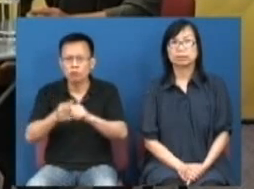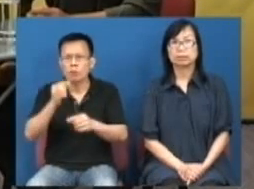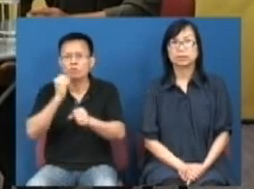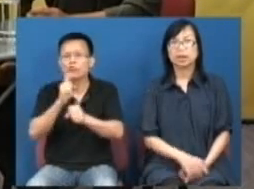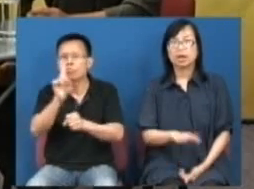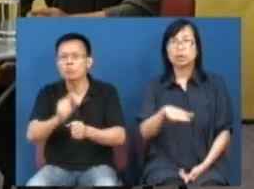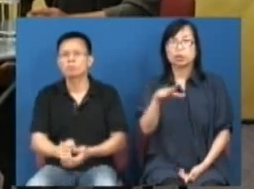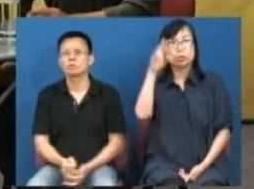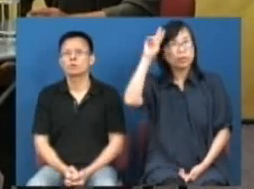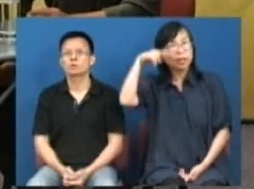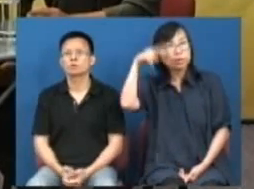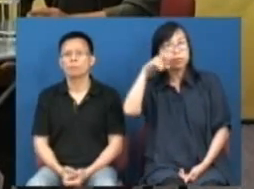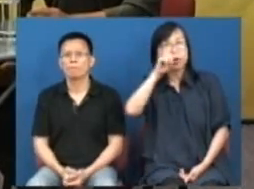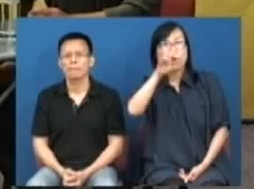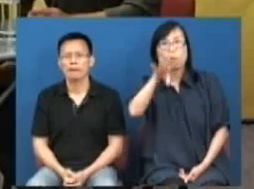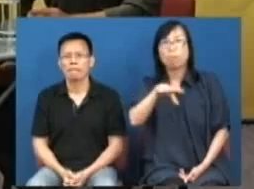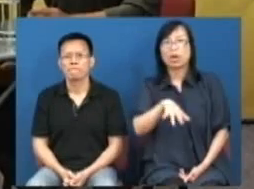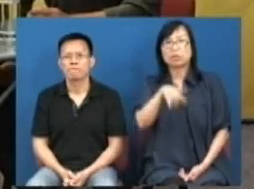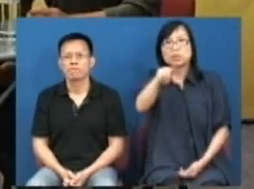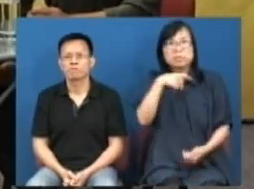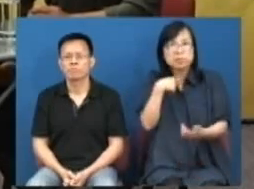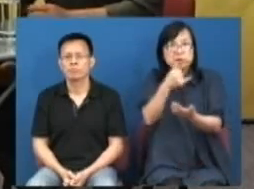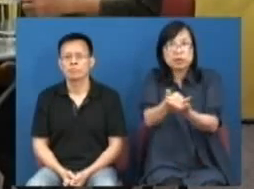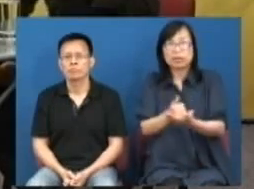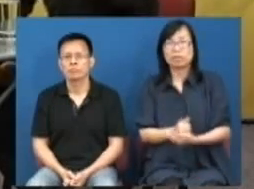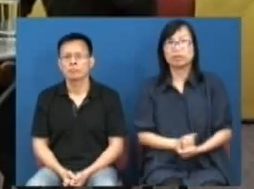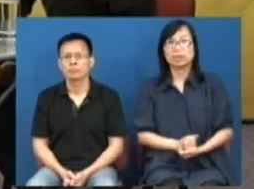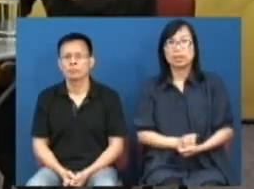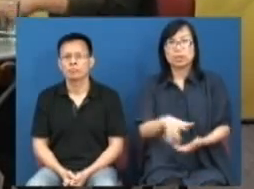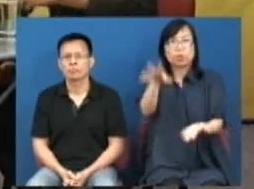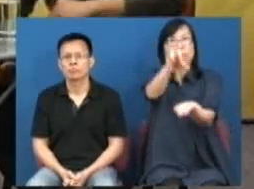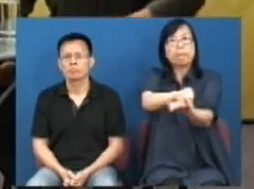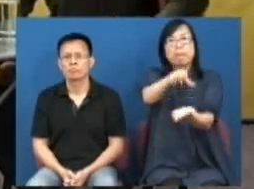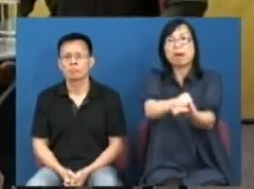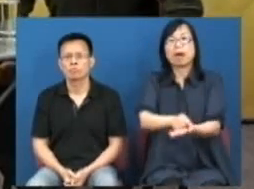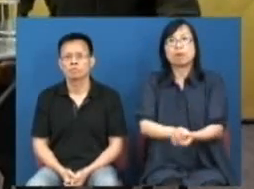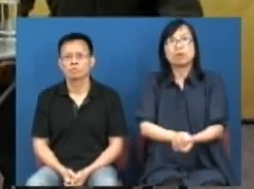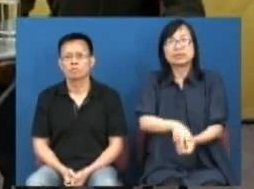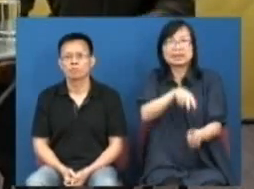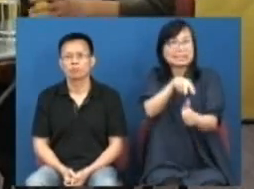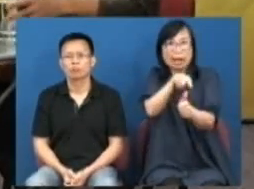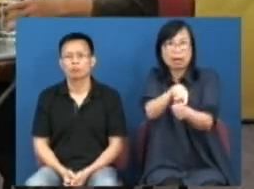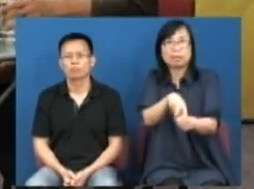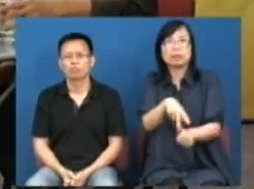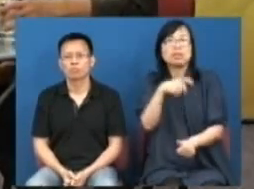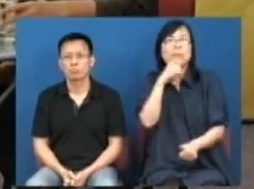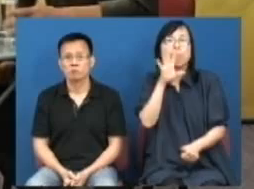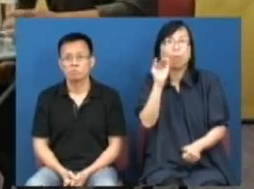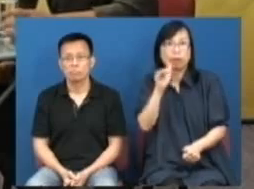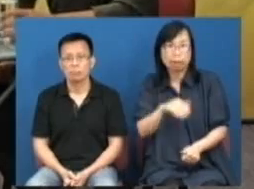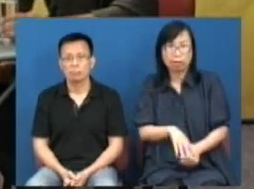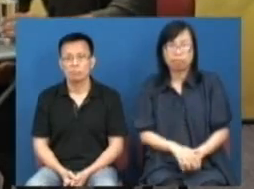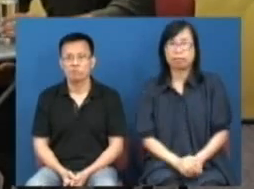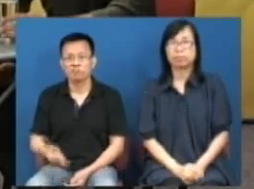嗱，我哋成日話啦，佢要咁樣，我哋同佢死過啦。咁如果佢會真係霸王硬上弓咁點樣咧？有冇呢個可能咧？點 霸王硬上